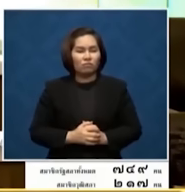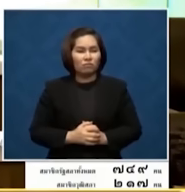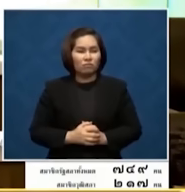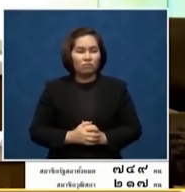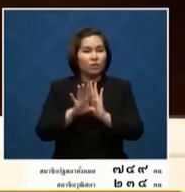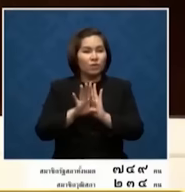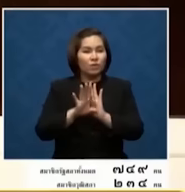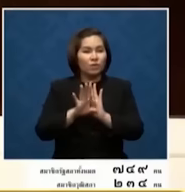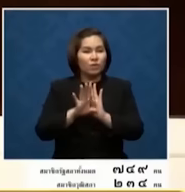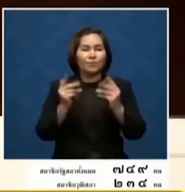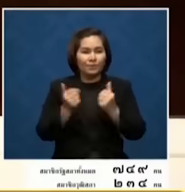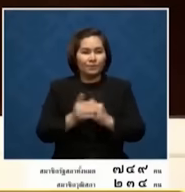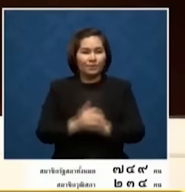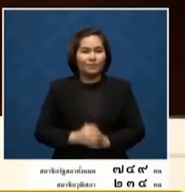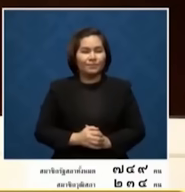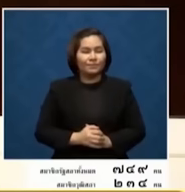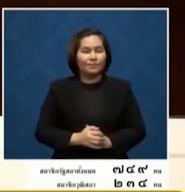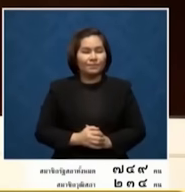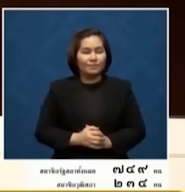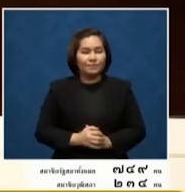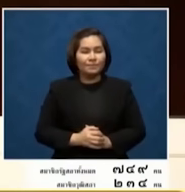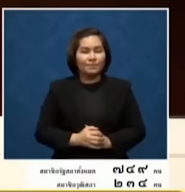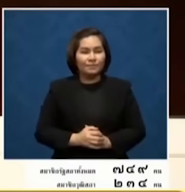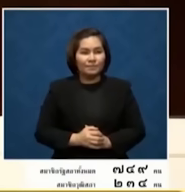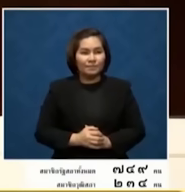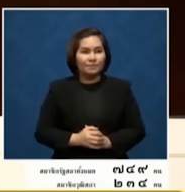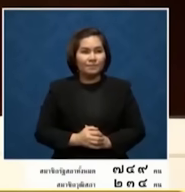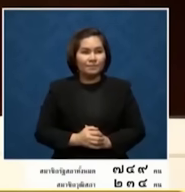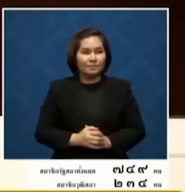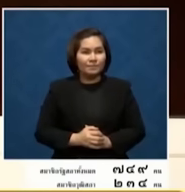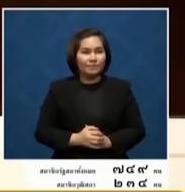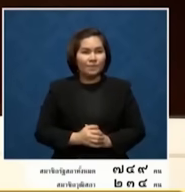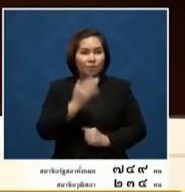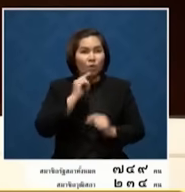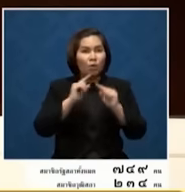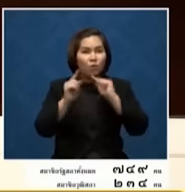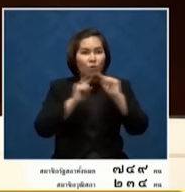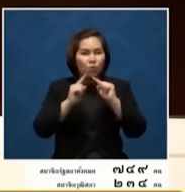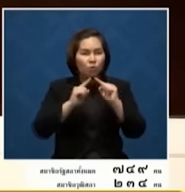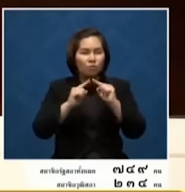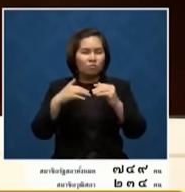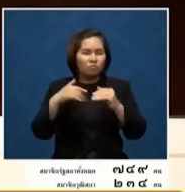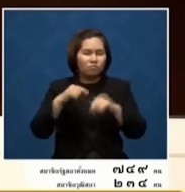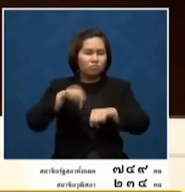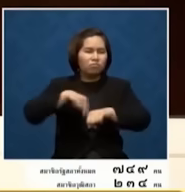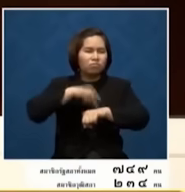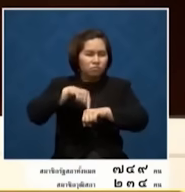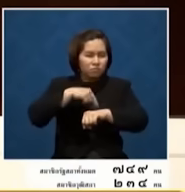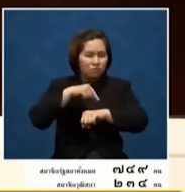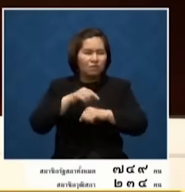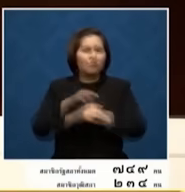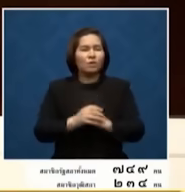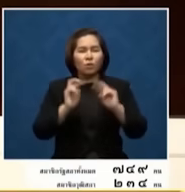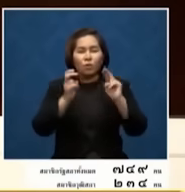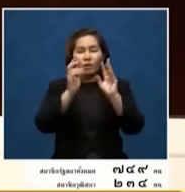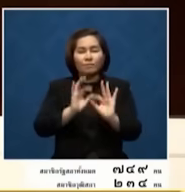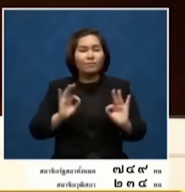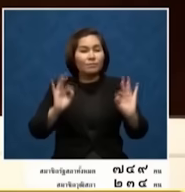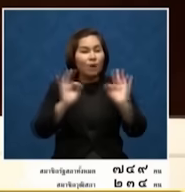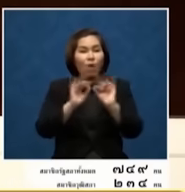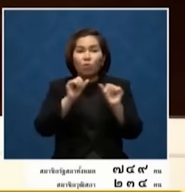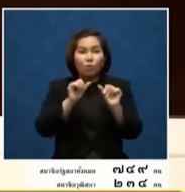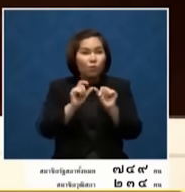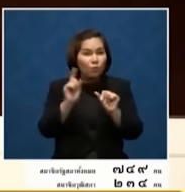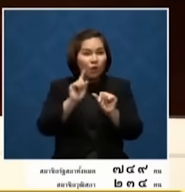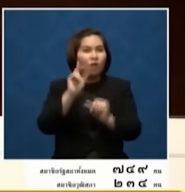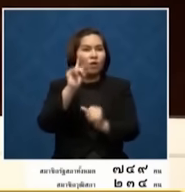การประท้วงกันว่าท่านประธานทำแบบนี้ไม่ถูกอย่าลืมว่าท่านได้ให้คุณสุทินเนี่ยนำเสนอคุ